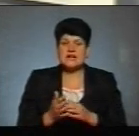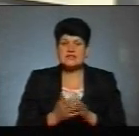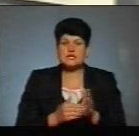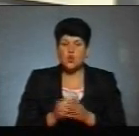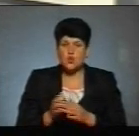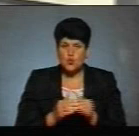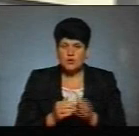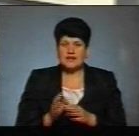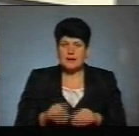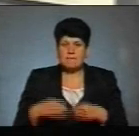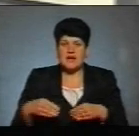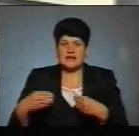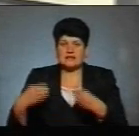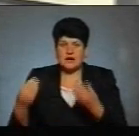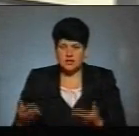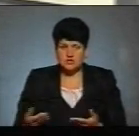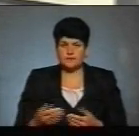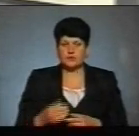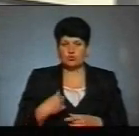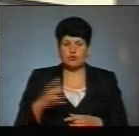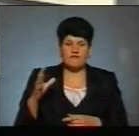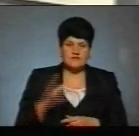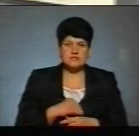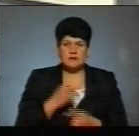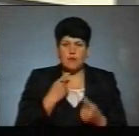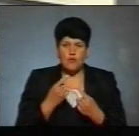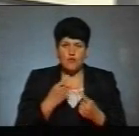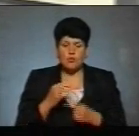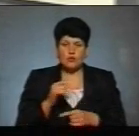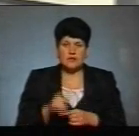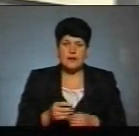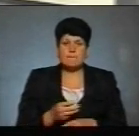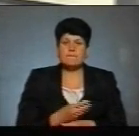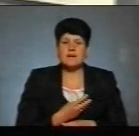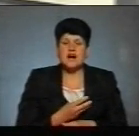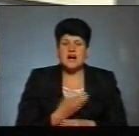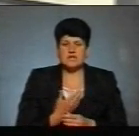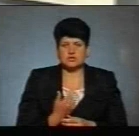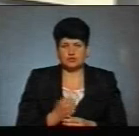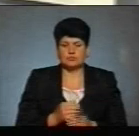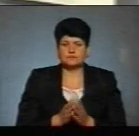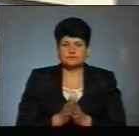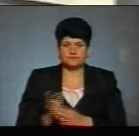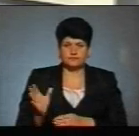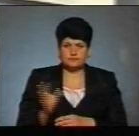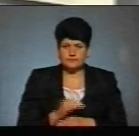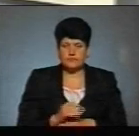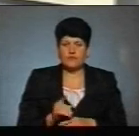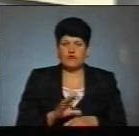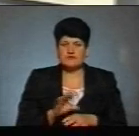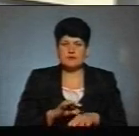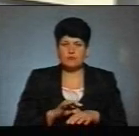відбуваються шляхи передачі. І тому я всім говорю про те, що бажано, не то, що бажано, наполягаю на тому, щоб всі